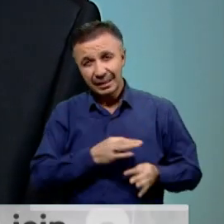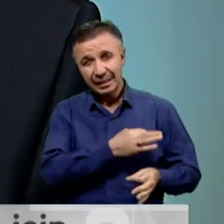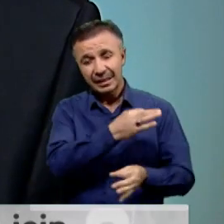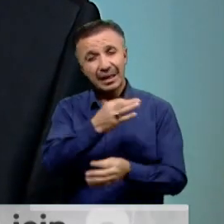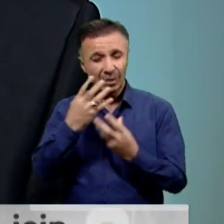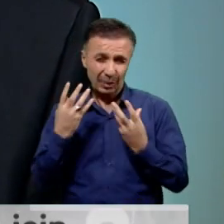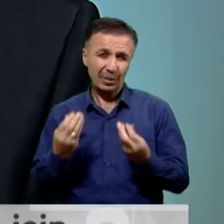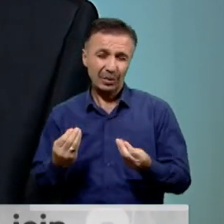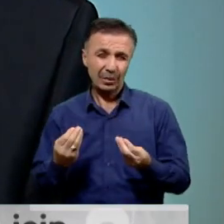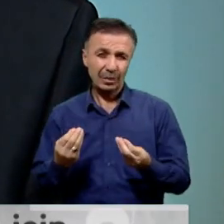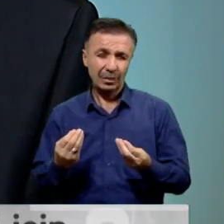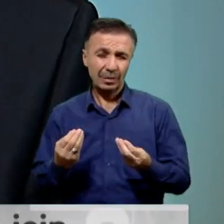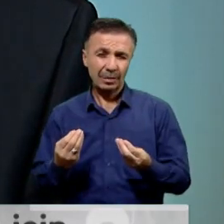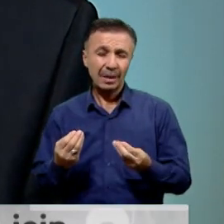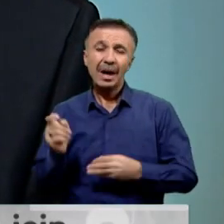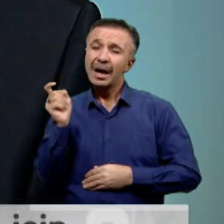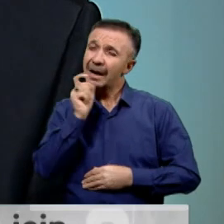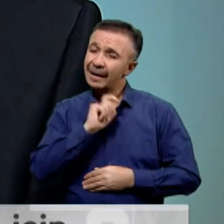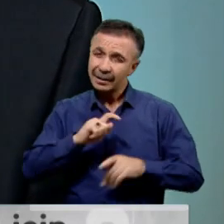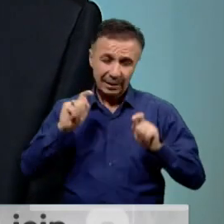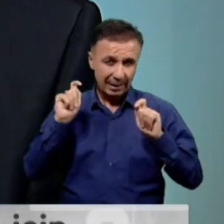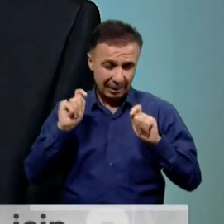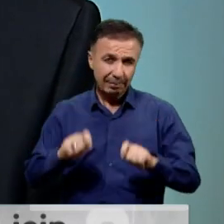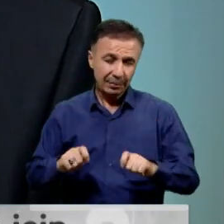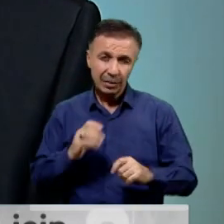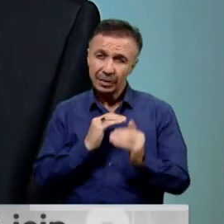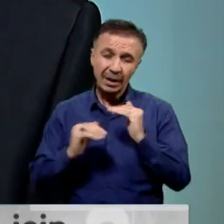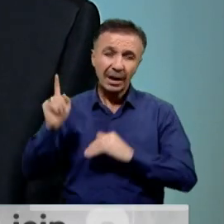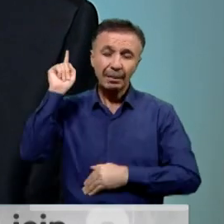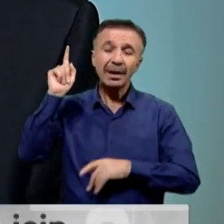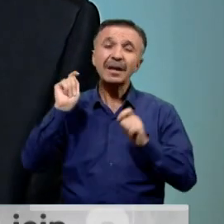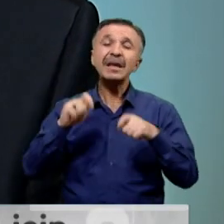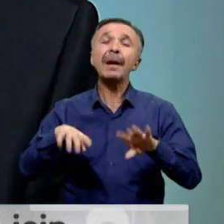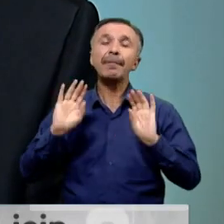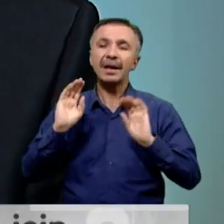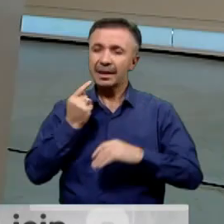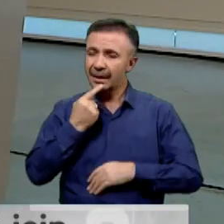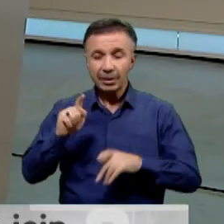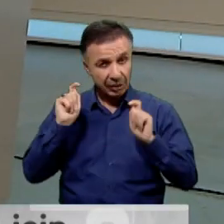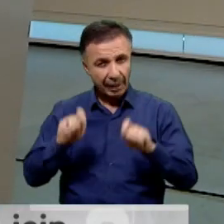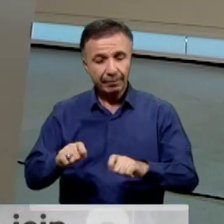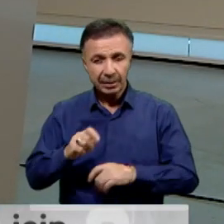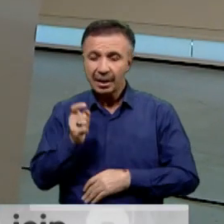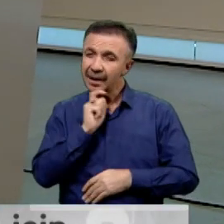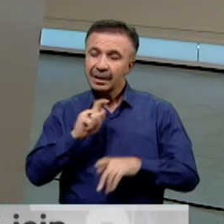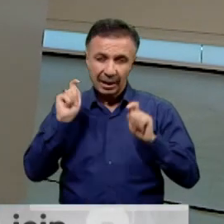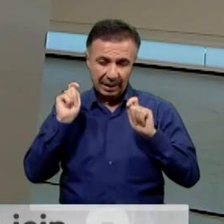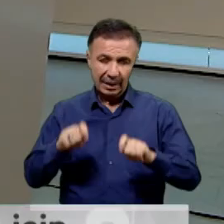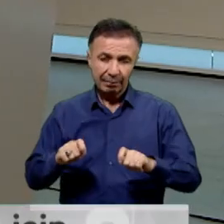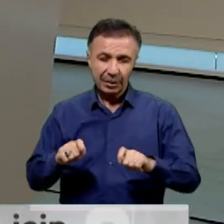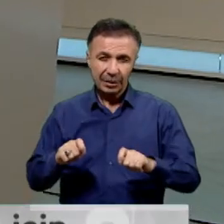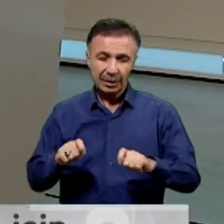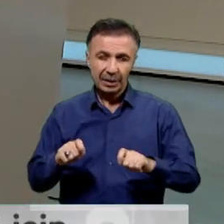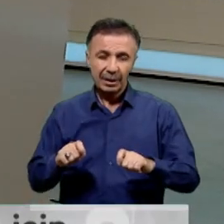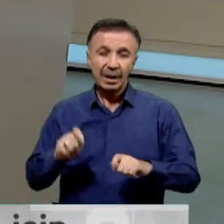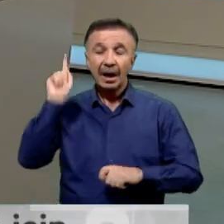Hangi durumda diyor bu? Hata işlemiş. Cenab-ı Hak yapmayın demiş, yapmış. Ondan dolayı yine Mevla'ya